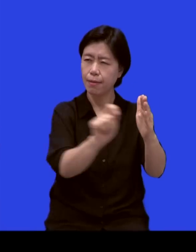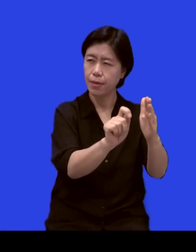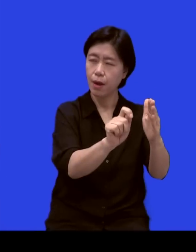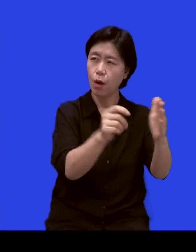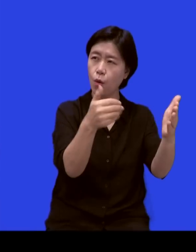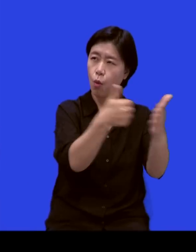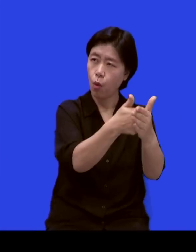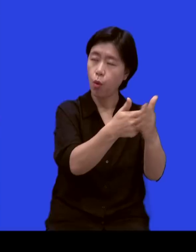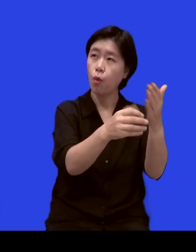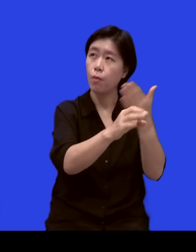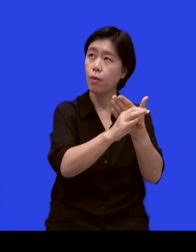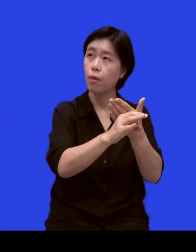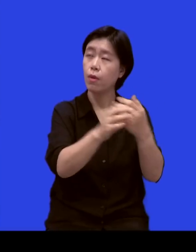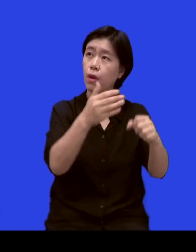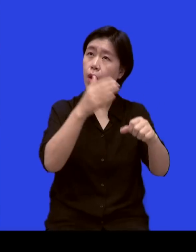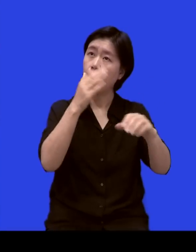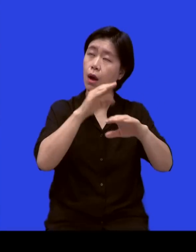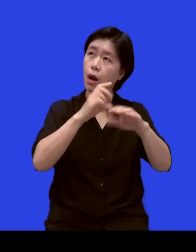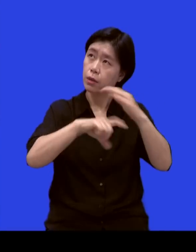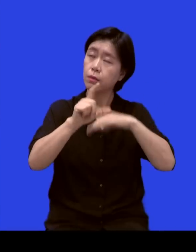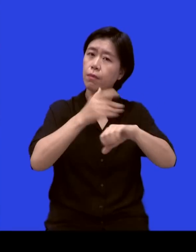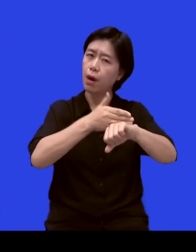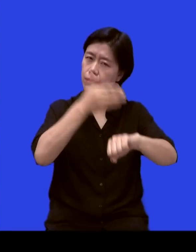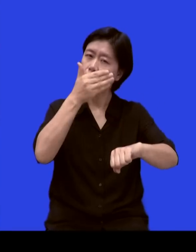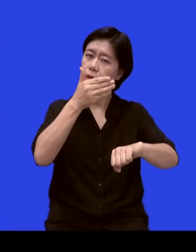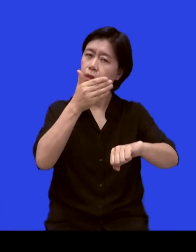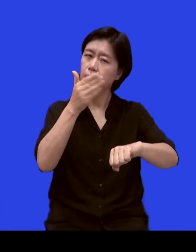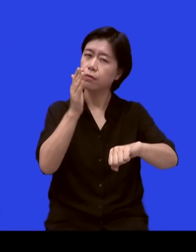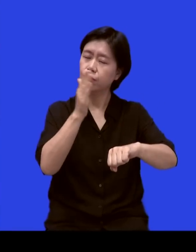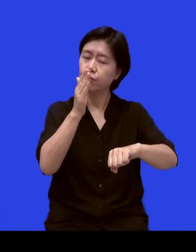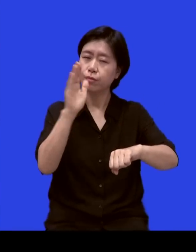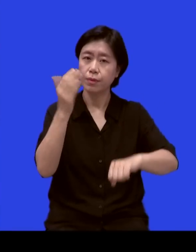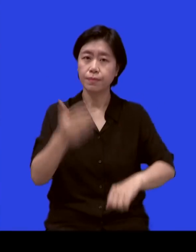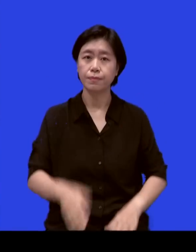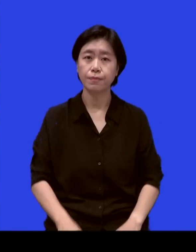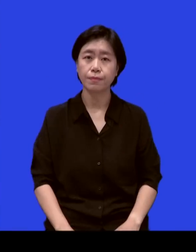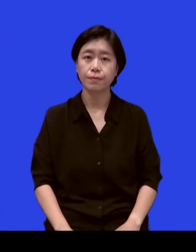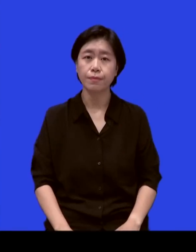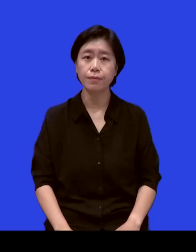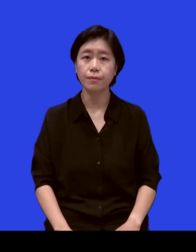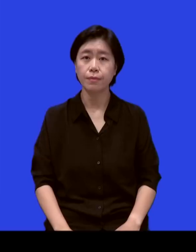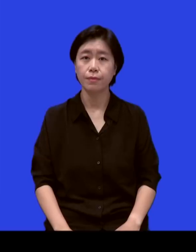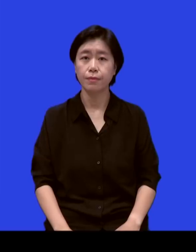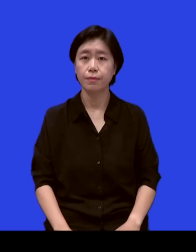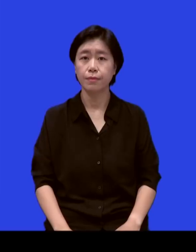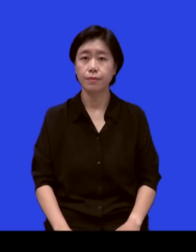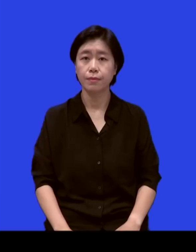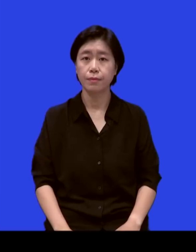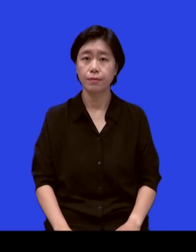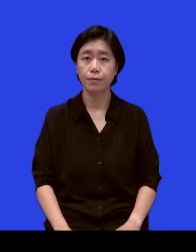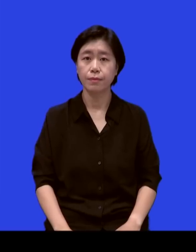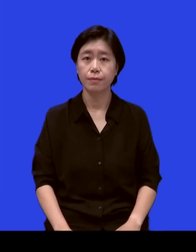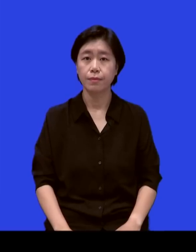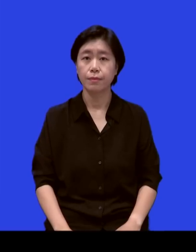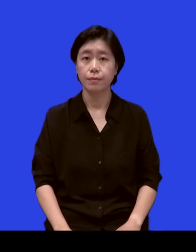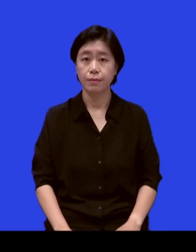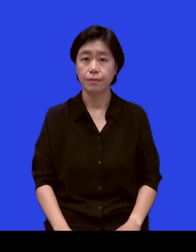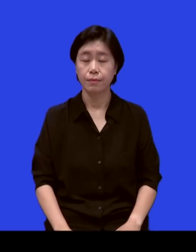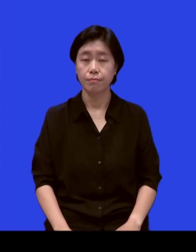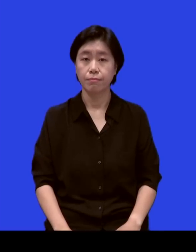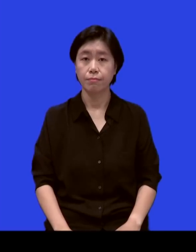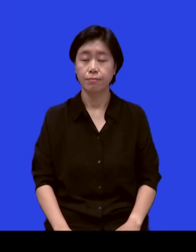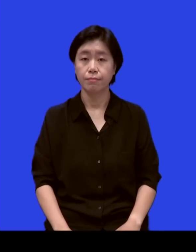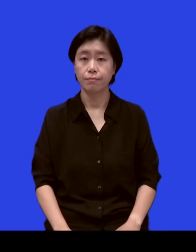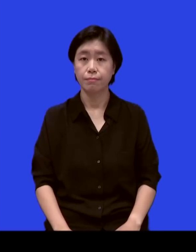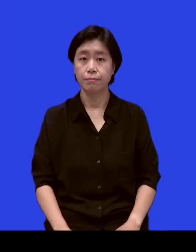한 10분 전 돼요. 오전. 예, 예. 그러면 오전 예배를 드리려고 이제 가는 거예요. 네. 그래서 그걸 이제 몇 주 하다